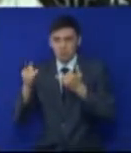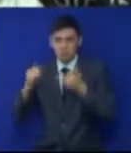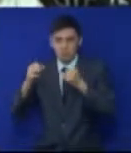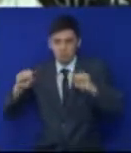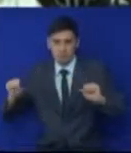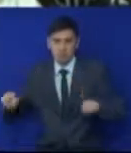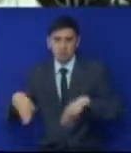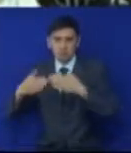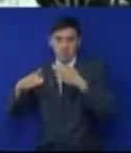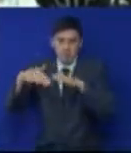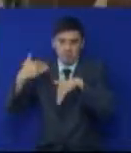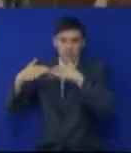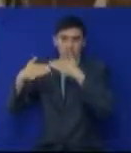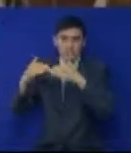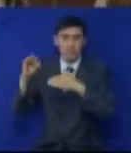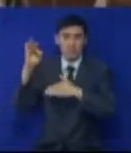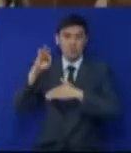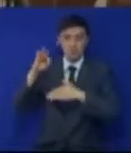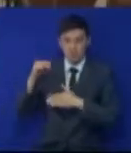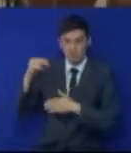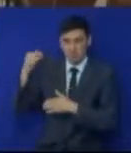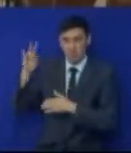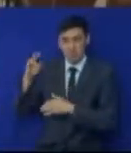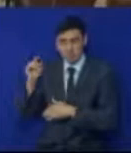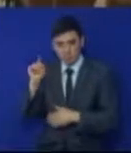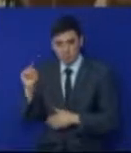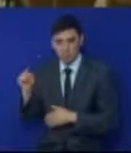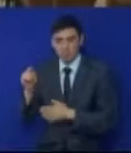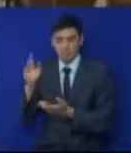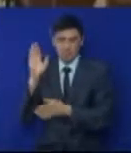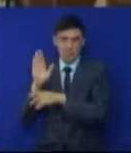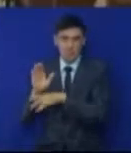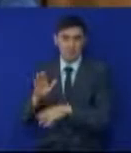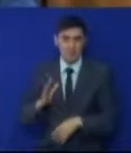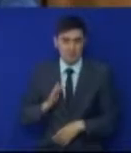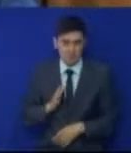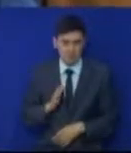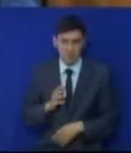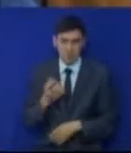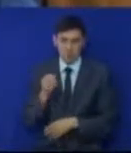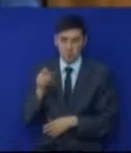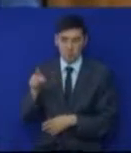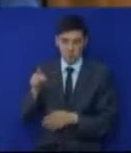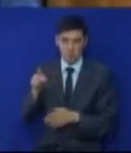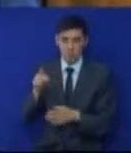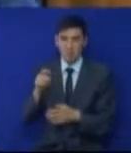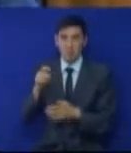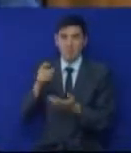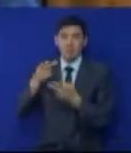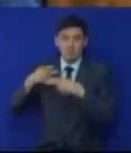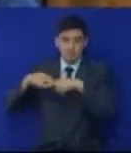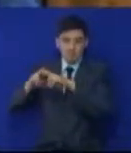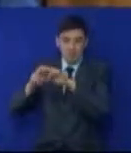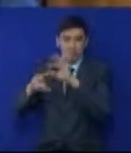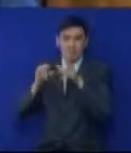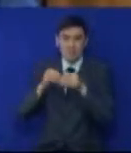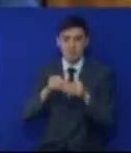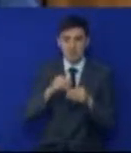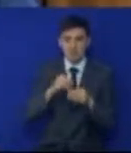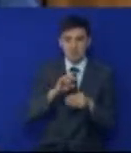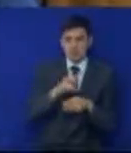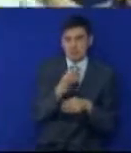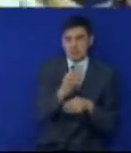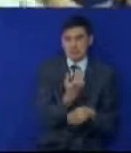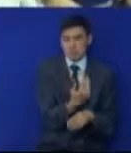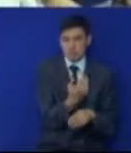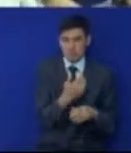Нұрсұлтан Назарбаевтың еңбегі зор екенін атап өтті. Ғалымдар сондай-ақ Астана тәуелсіздіктің басты белгісі, ұлттық рухани